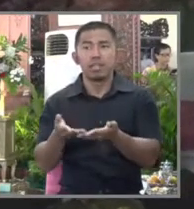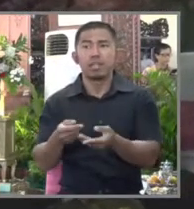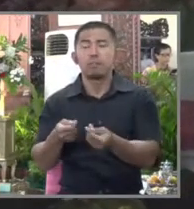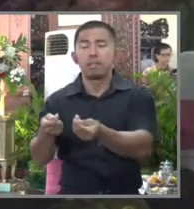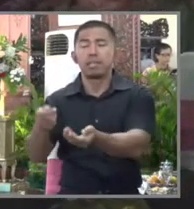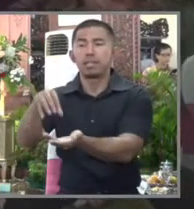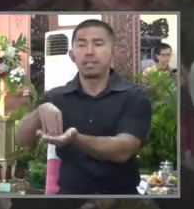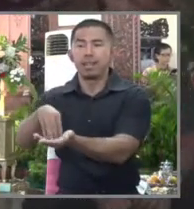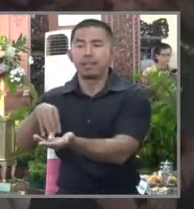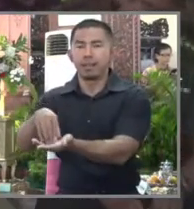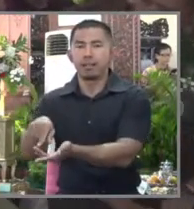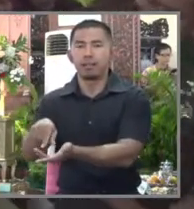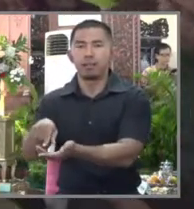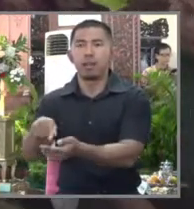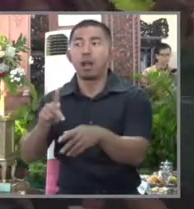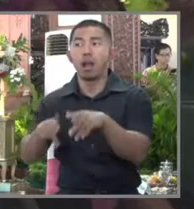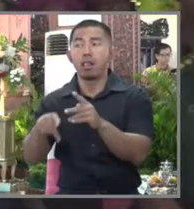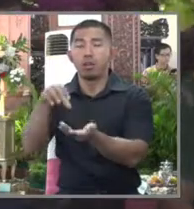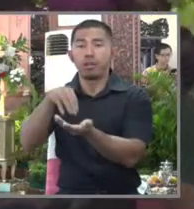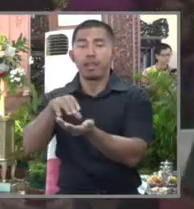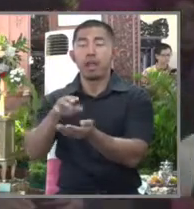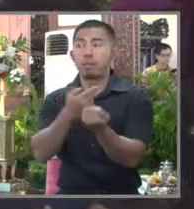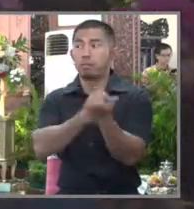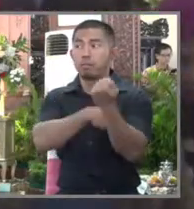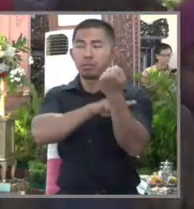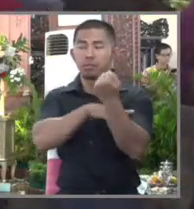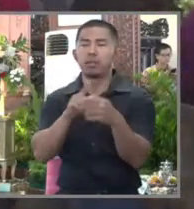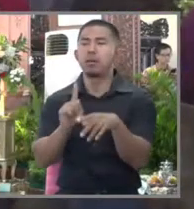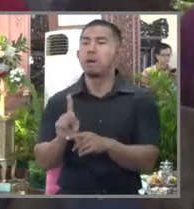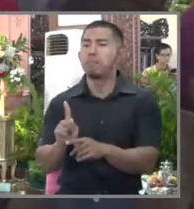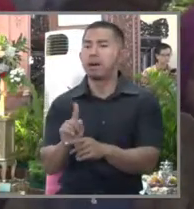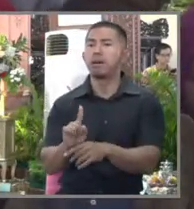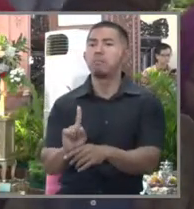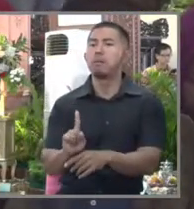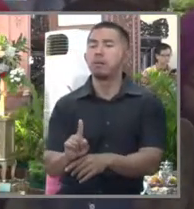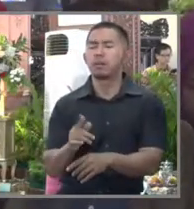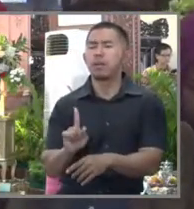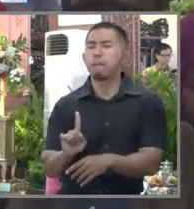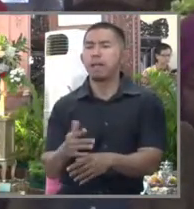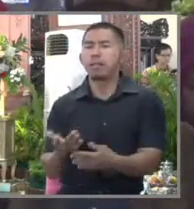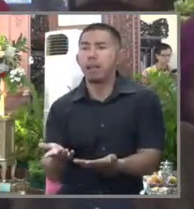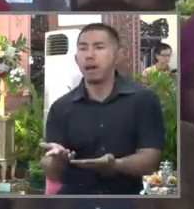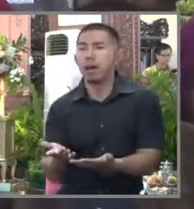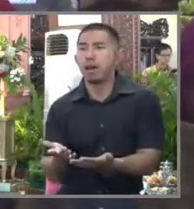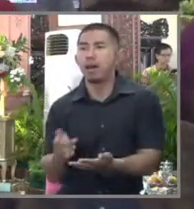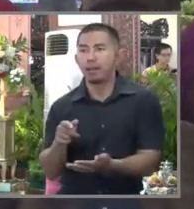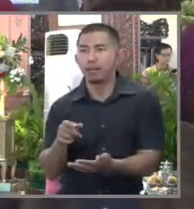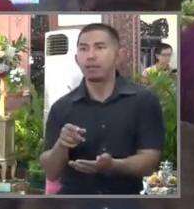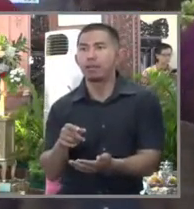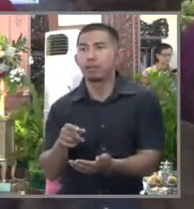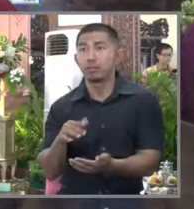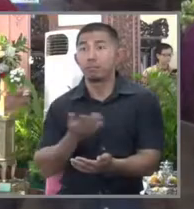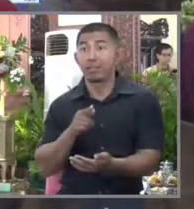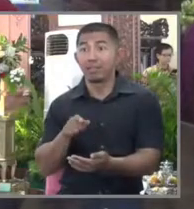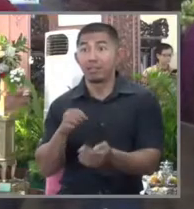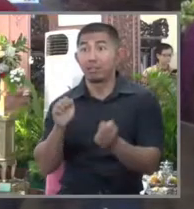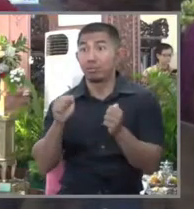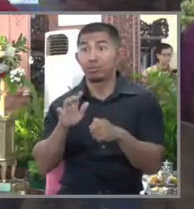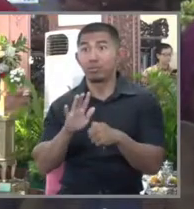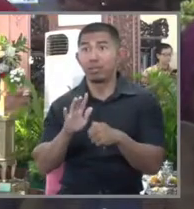daerah. Ketika daerahnya mampu, loh kenapa tidak? Kan gitu ya. Itu tuh Mas Karpe, setuju